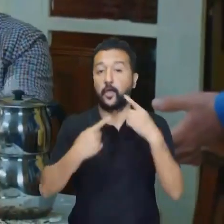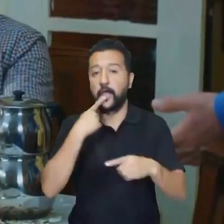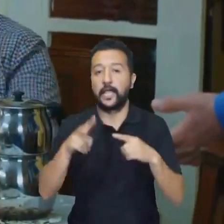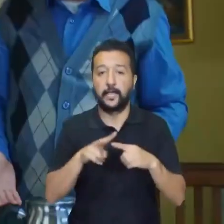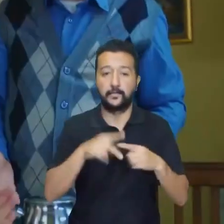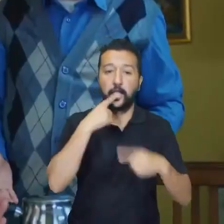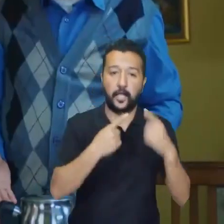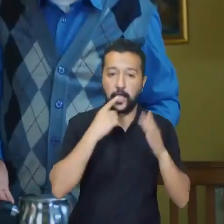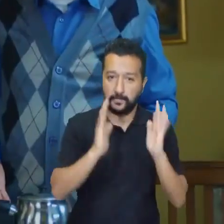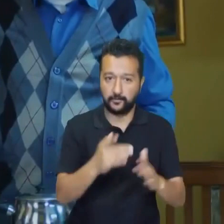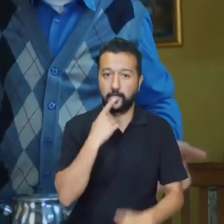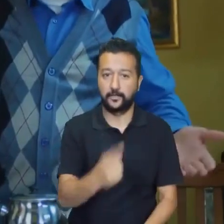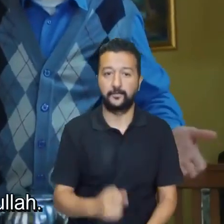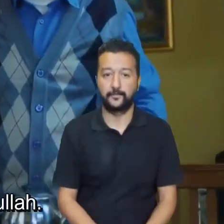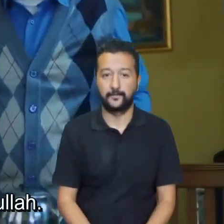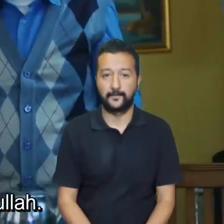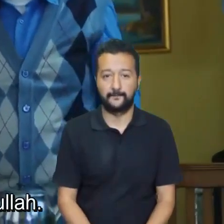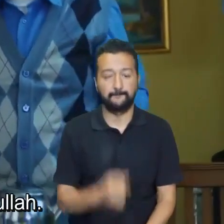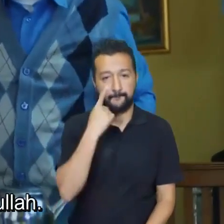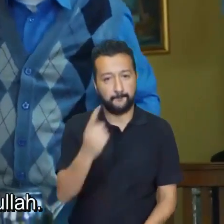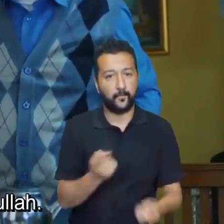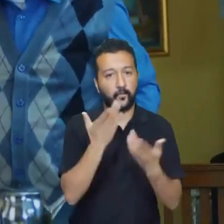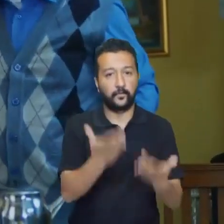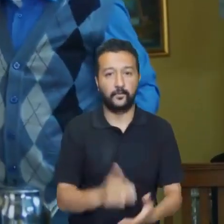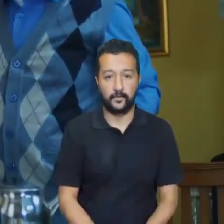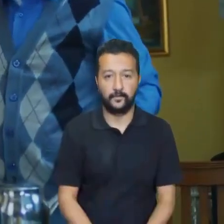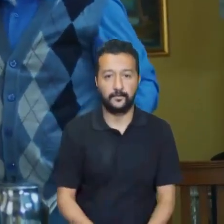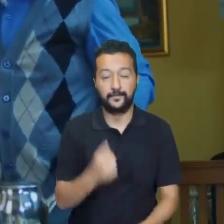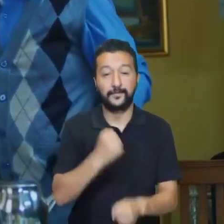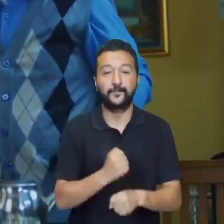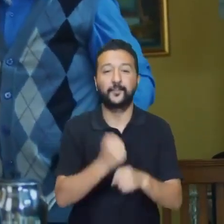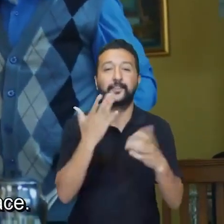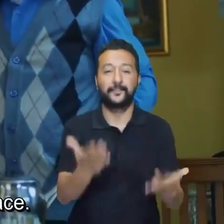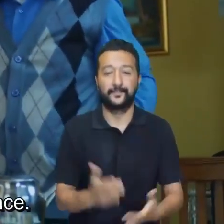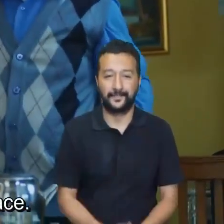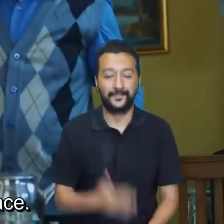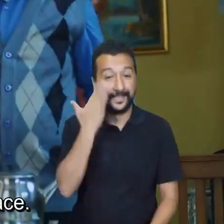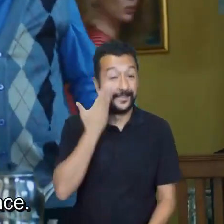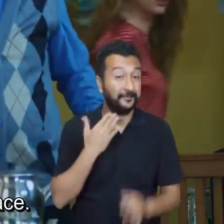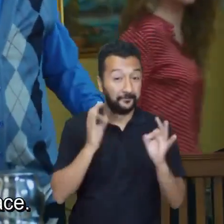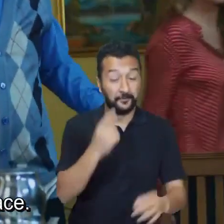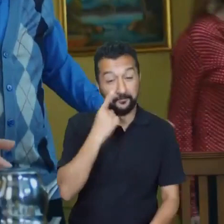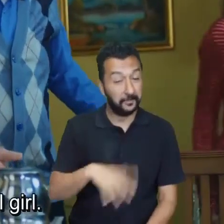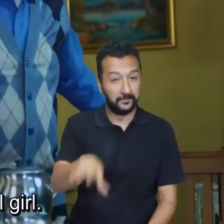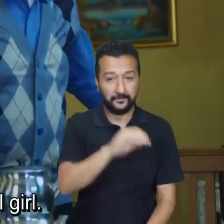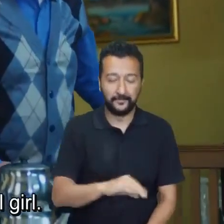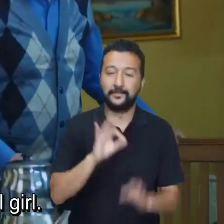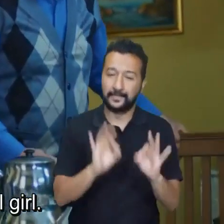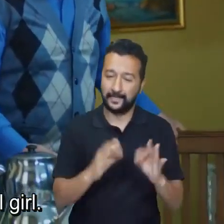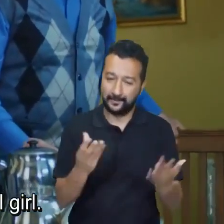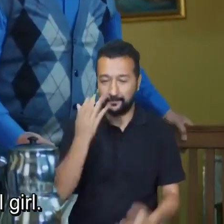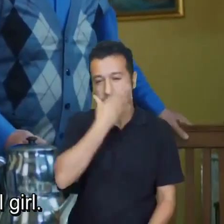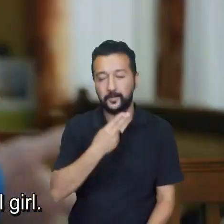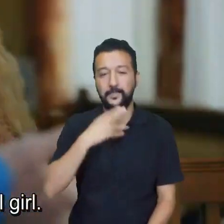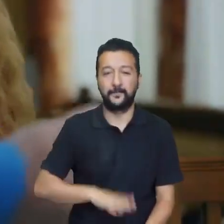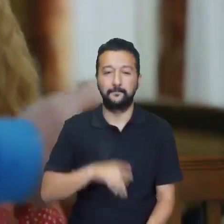Kakose dobra. Düz koşu. Bakır geldi. Estağfurullah. Günaydın. Keyfiniz yerinde bakıyorum. Yerinde tabii